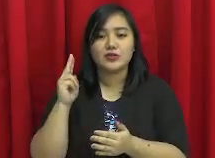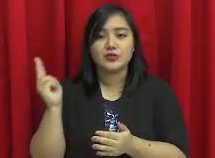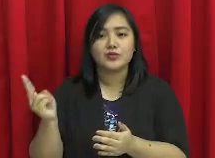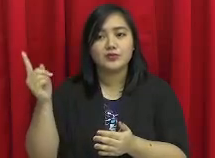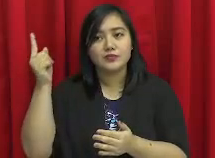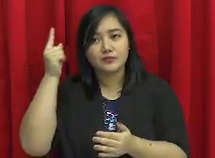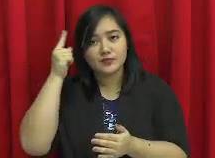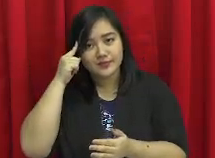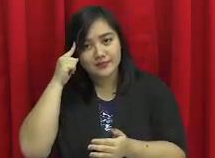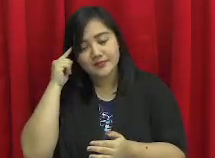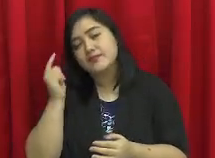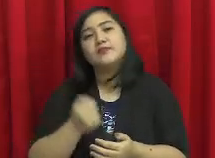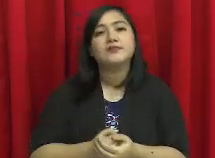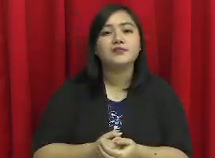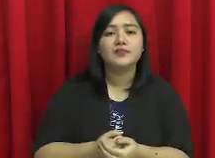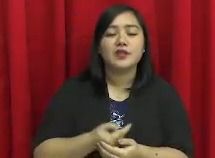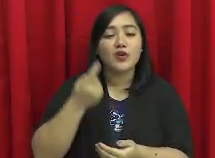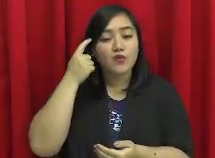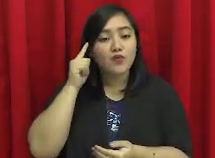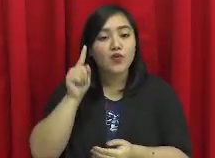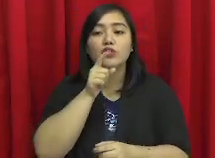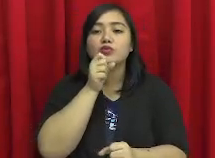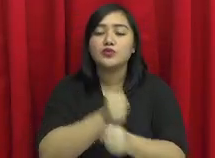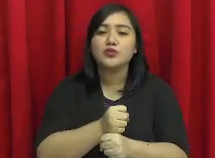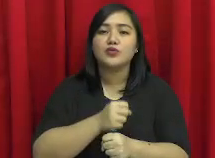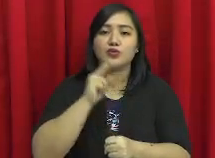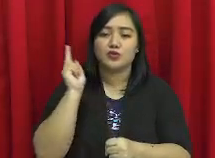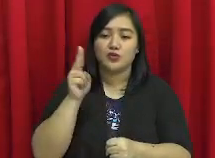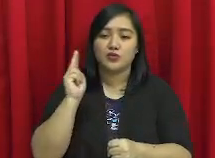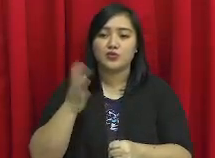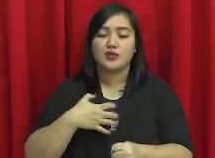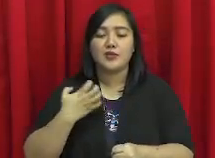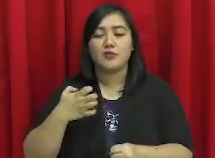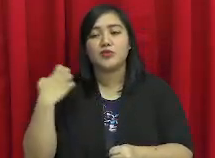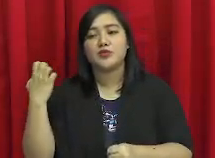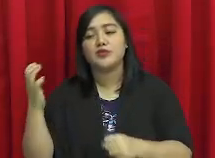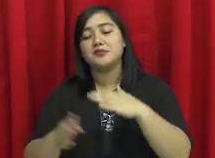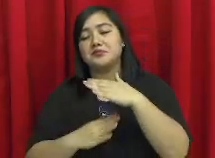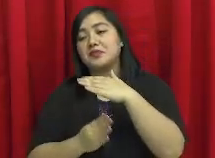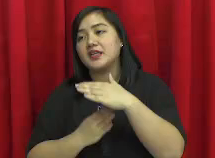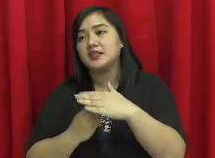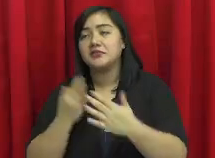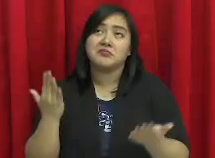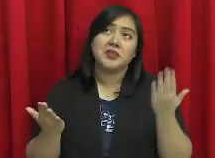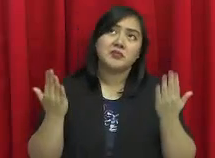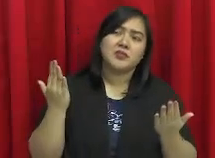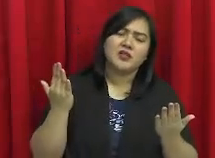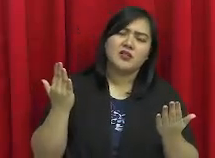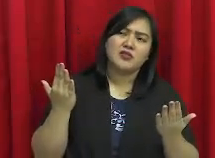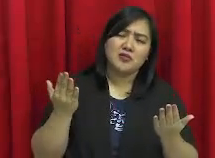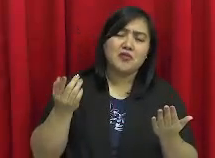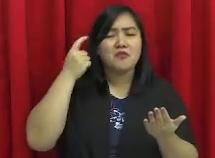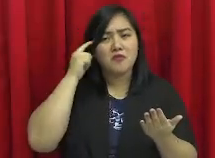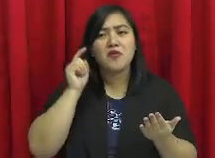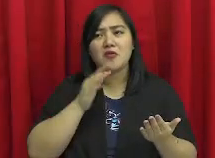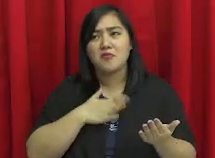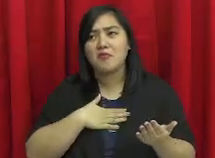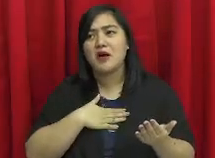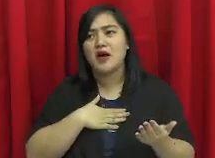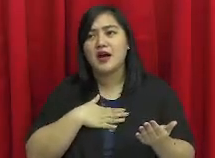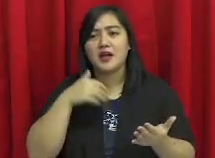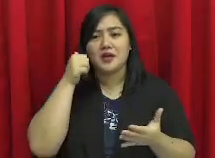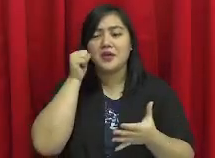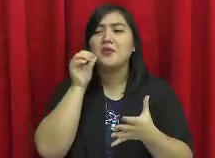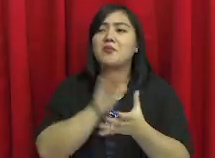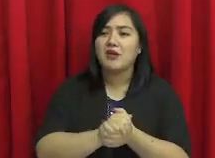niya po dito, emosyon. Yeah. Emosyon po para na siguro hindi magalit si Eva or para hindi mag... Siyempre, first time nagkaroon